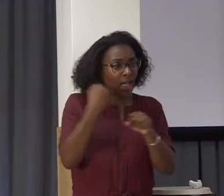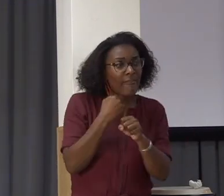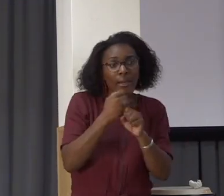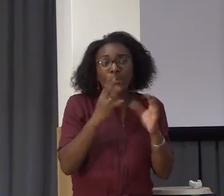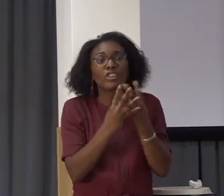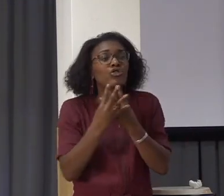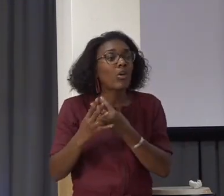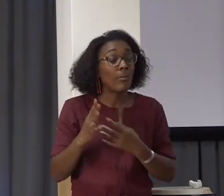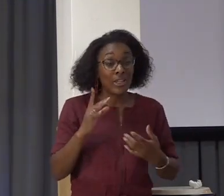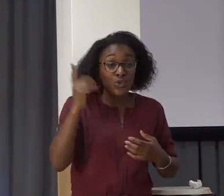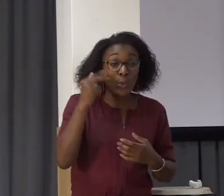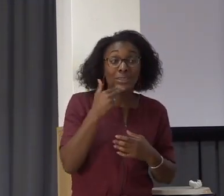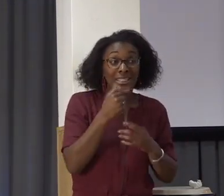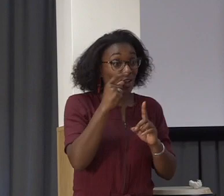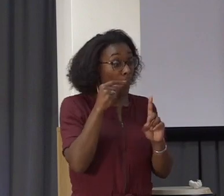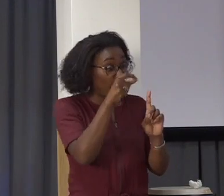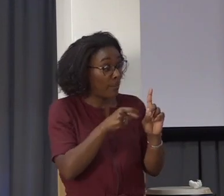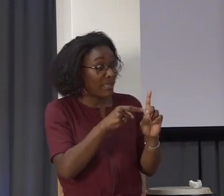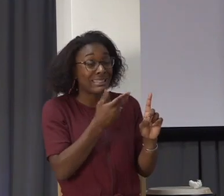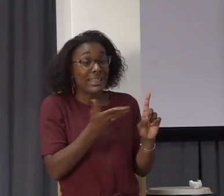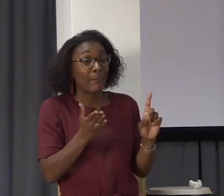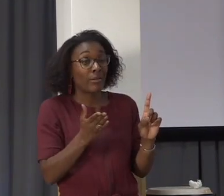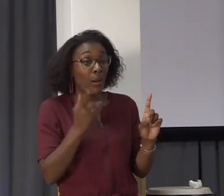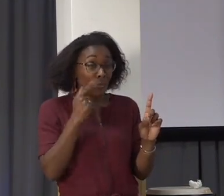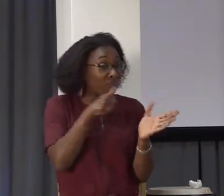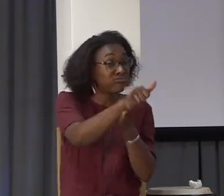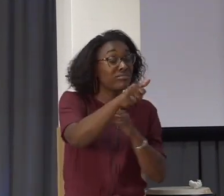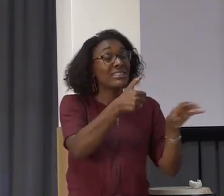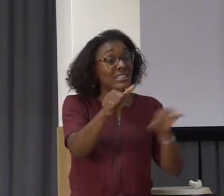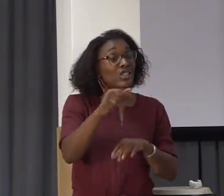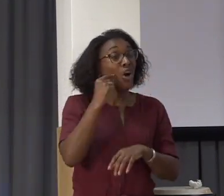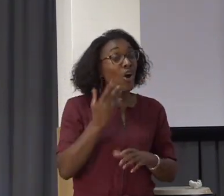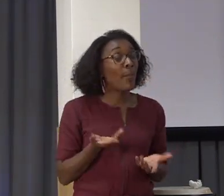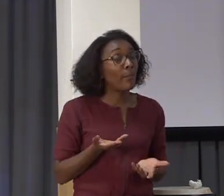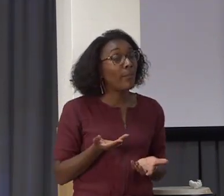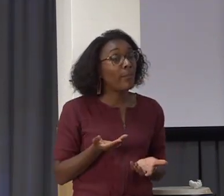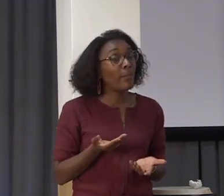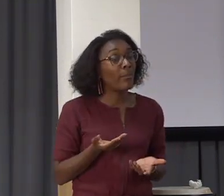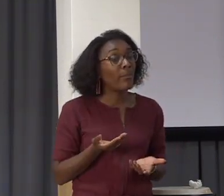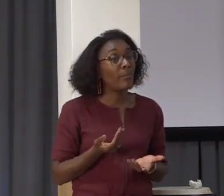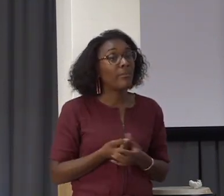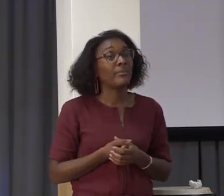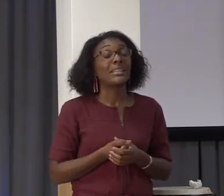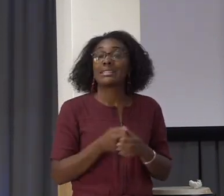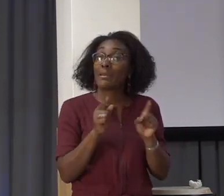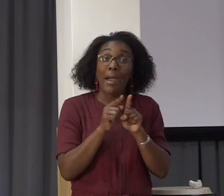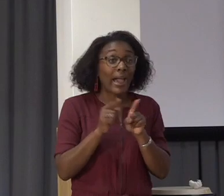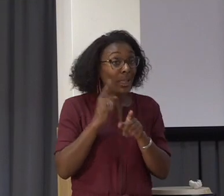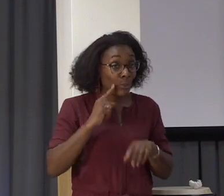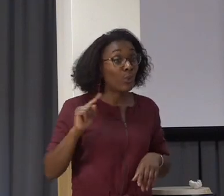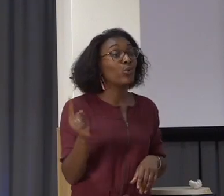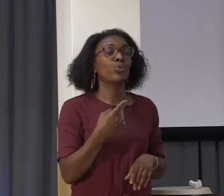Mais Dieu l'a utilisé. Il a utilisé qui il était et là où il était. Et c'est la même chose pour